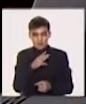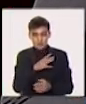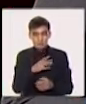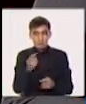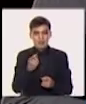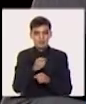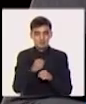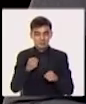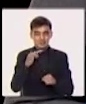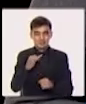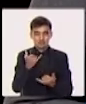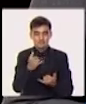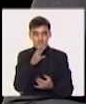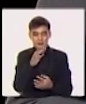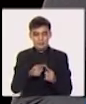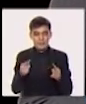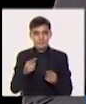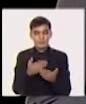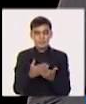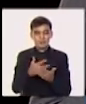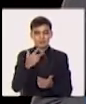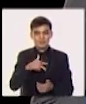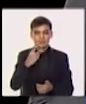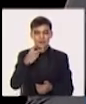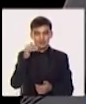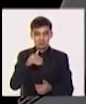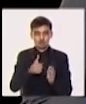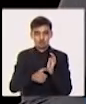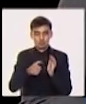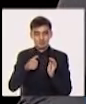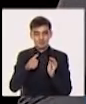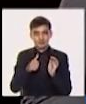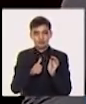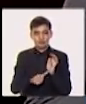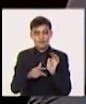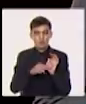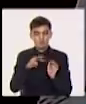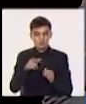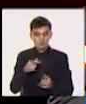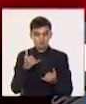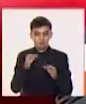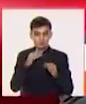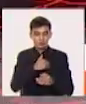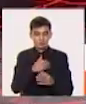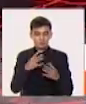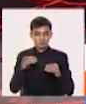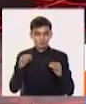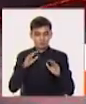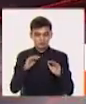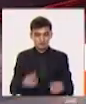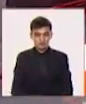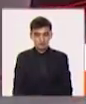болмауы керек деді. Қазіргі күнкөріс минимумы 32 668 теңге. Бүгінгі айтпағым осы, аман болыңыздар.